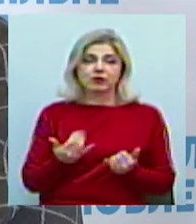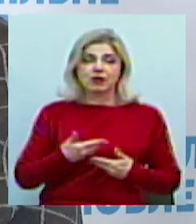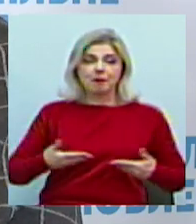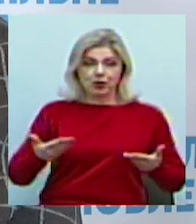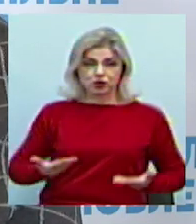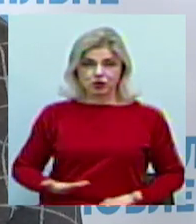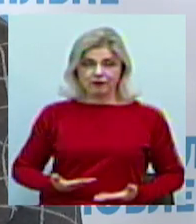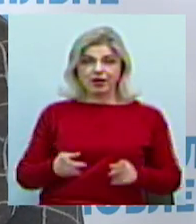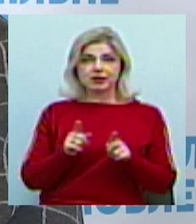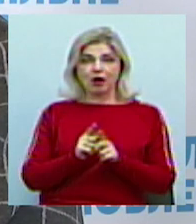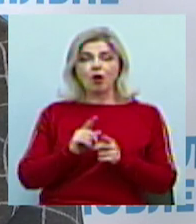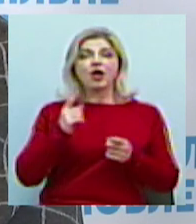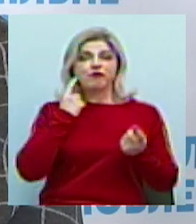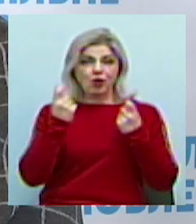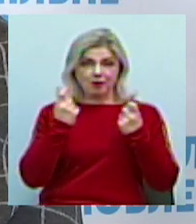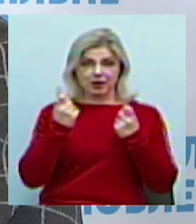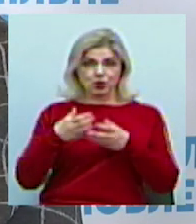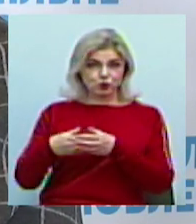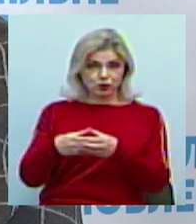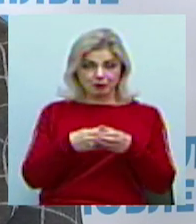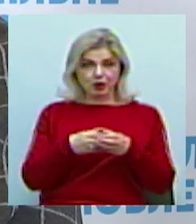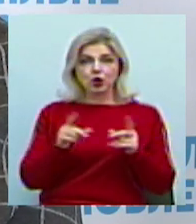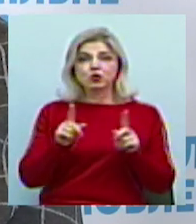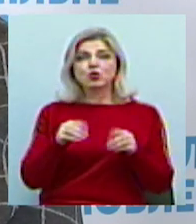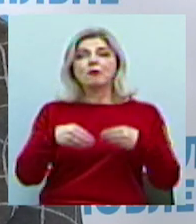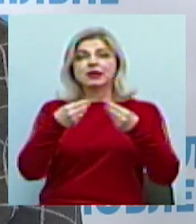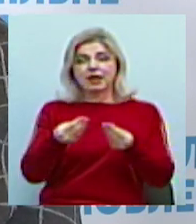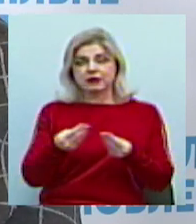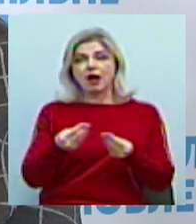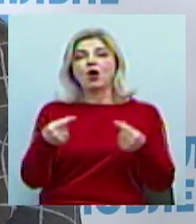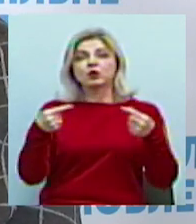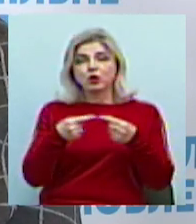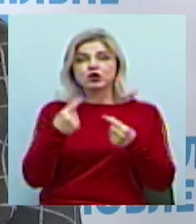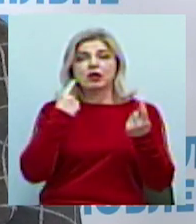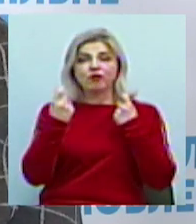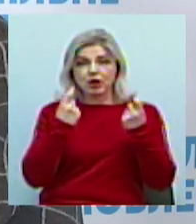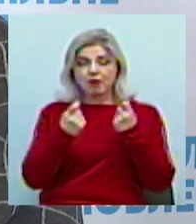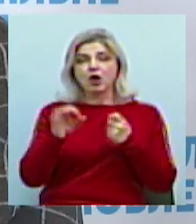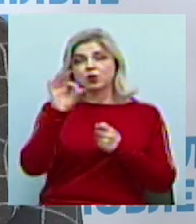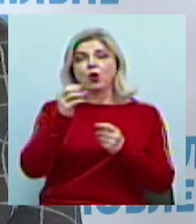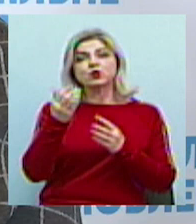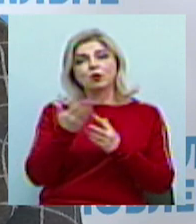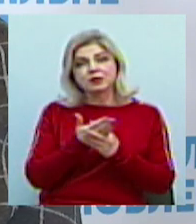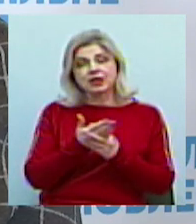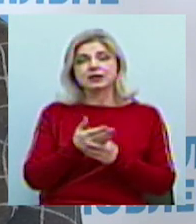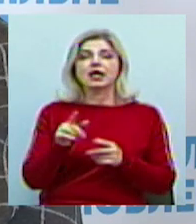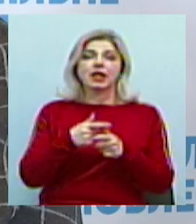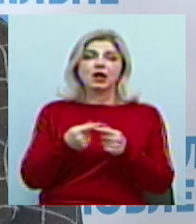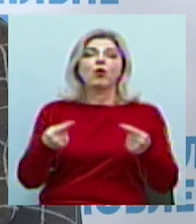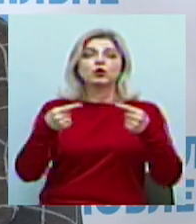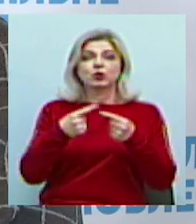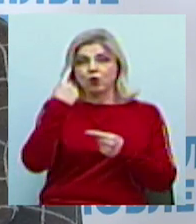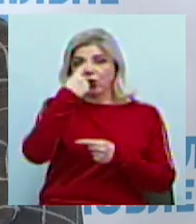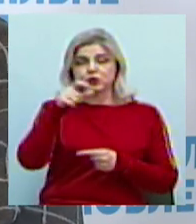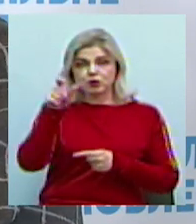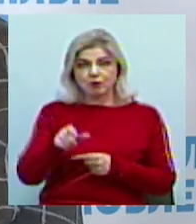живемо в інформаційному суспільстві, і для того, щоб надати певну інформацію з приводу призначення субсидій, для того, щоб ідентифікувати особу,